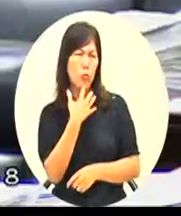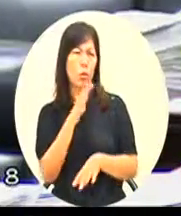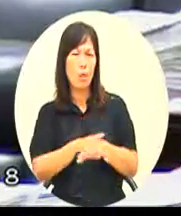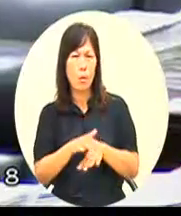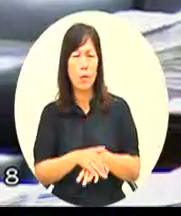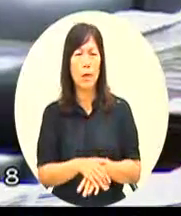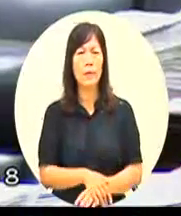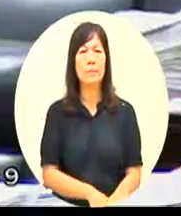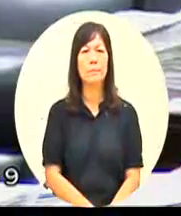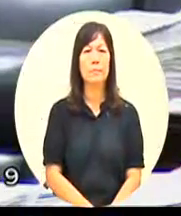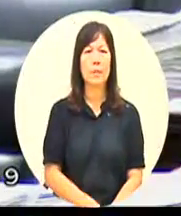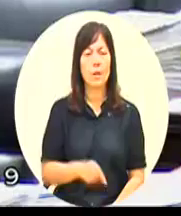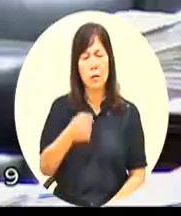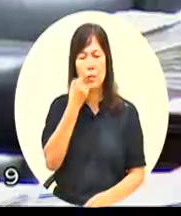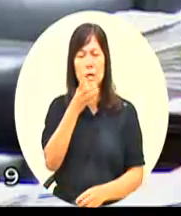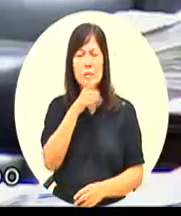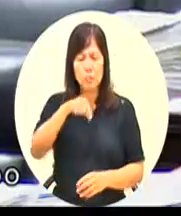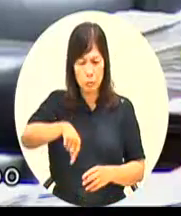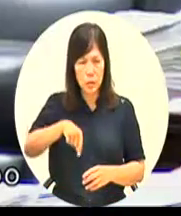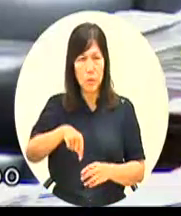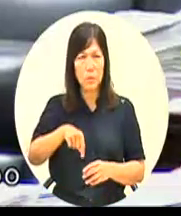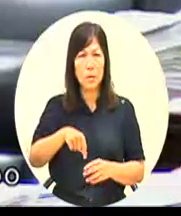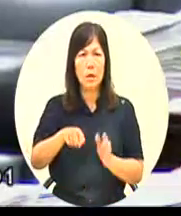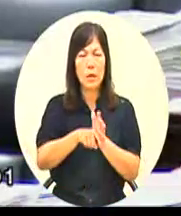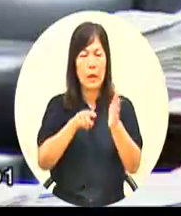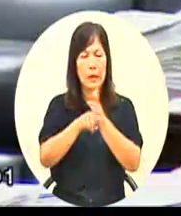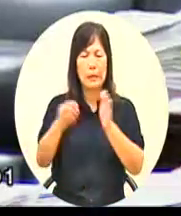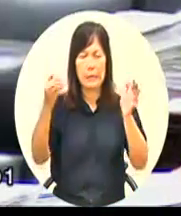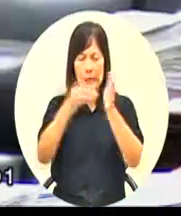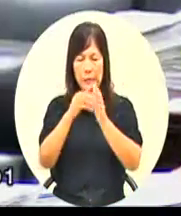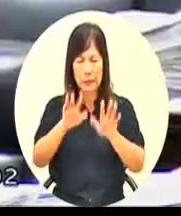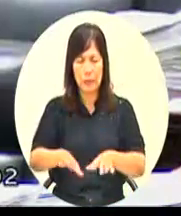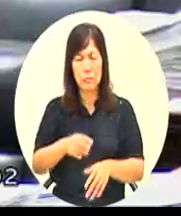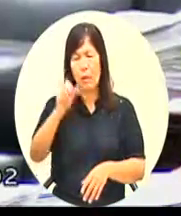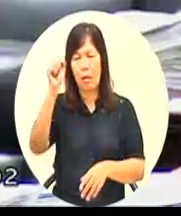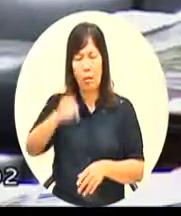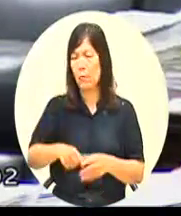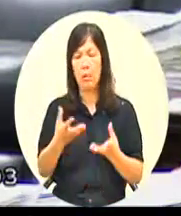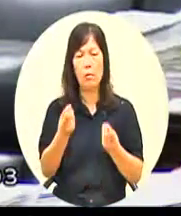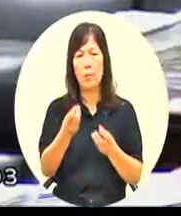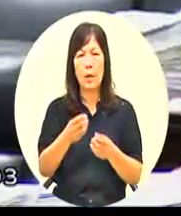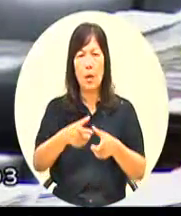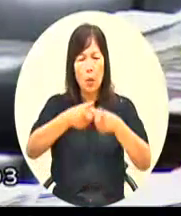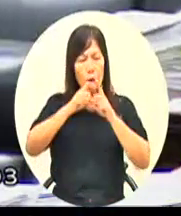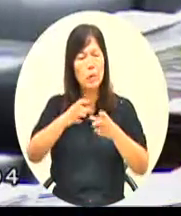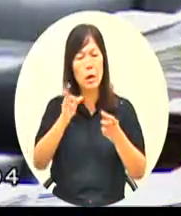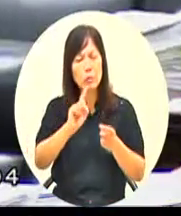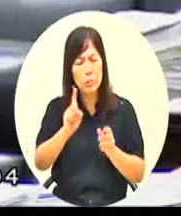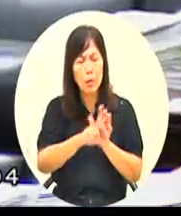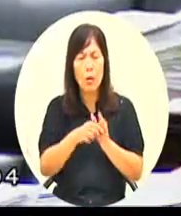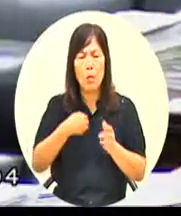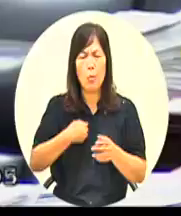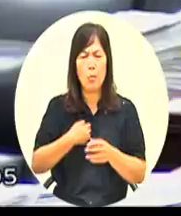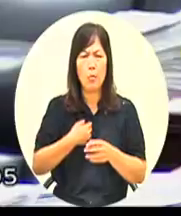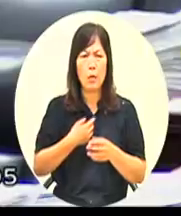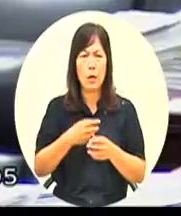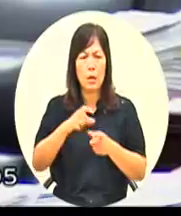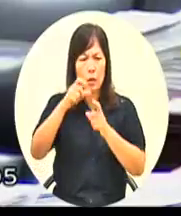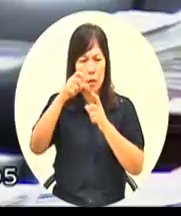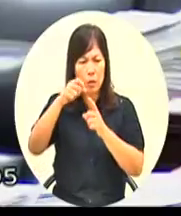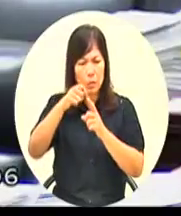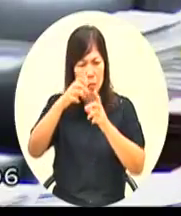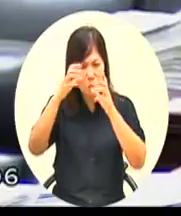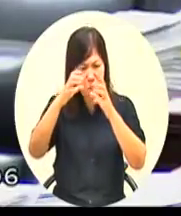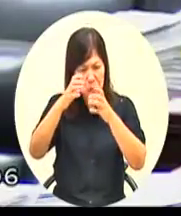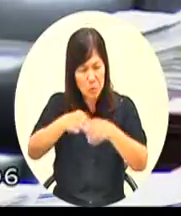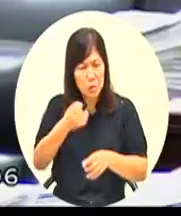但是你们这一边。一直到现在为止都不准哈，到一直没有给我们一个答案，到底能不能设了哈？因为我们前阵子去会刚，